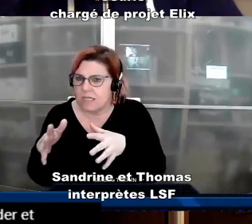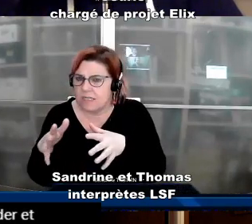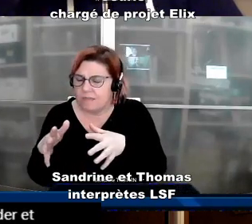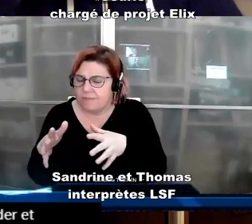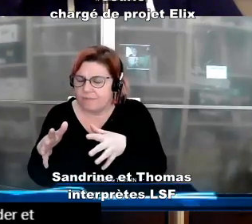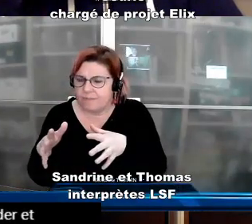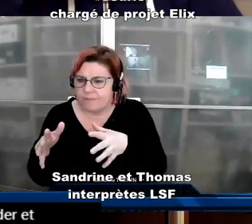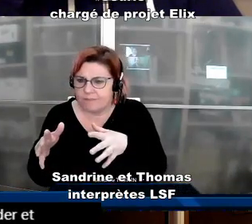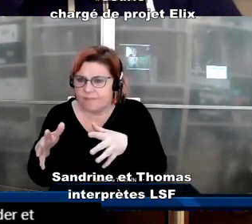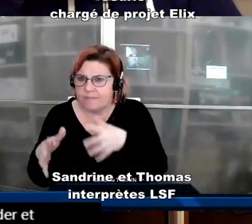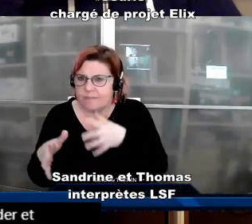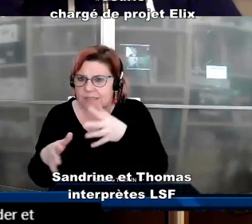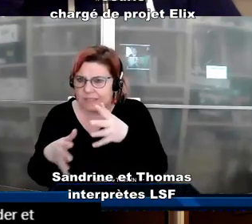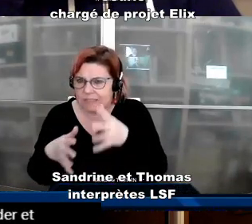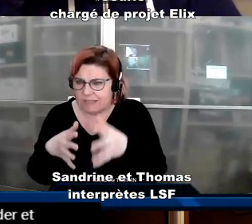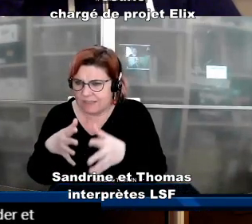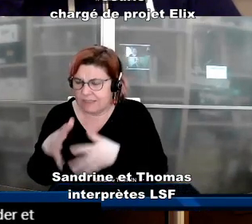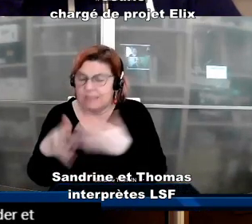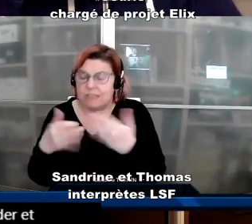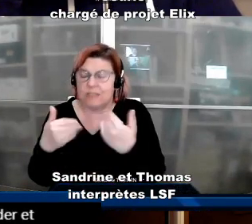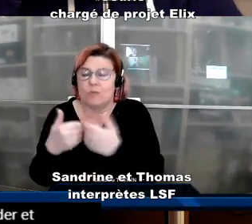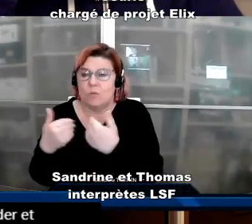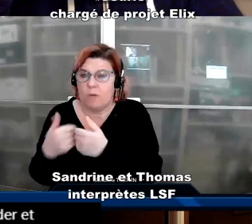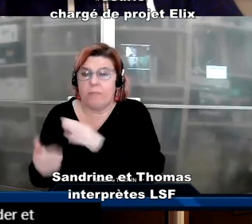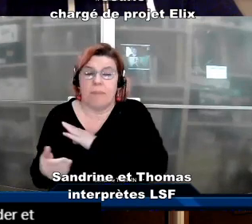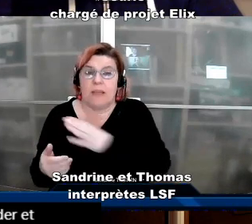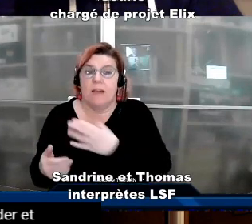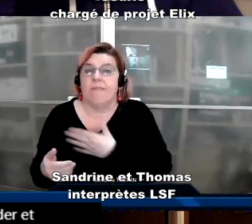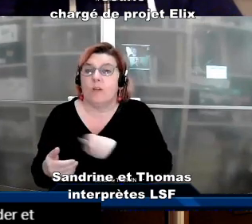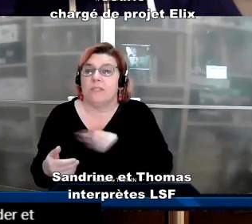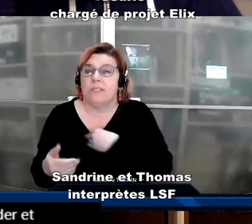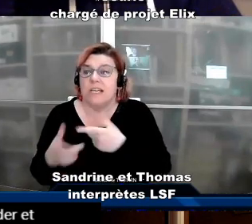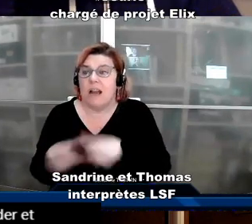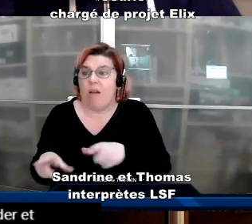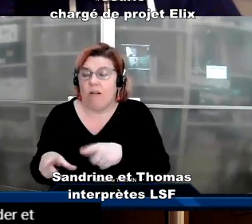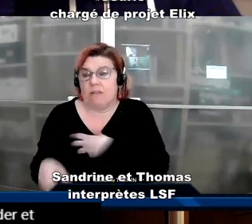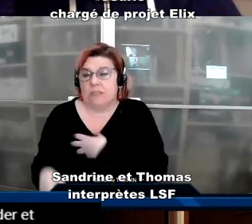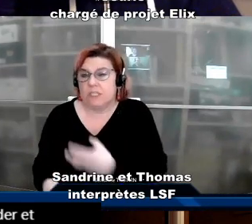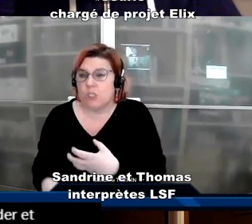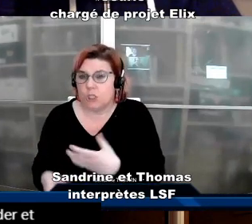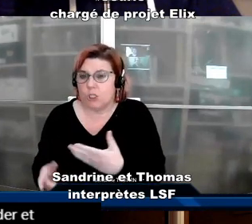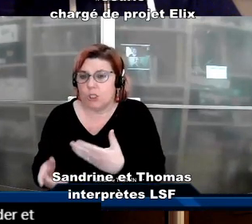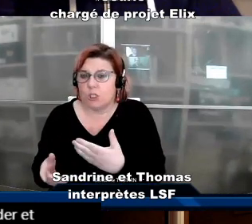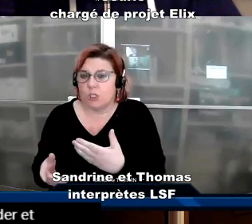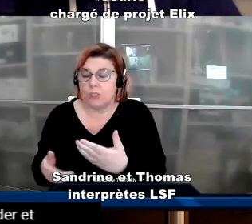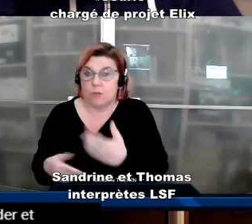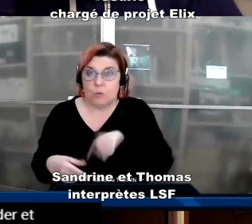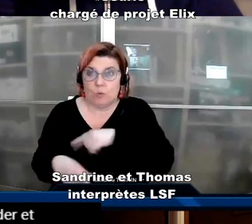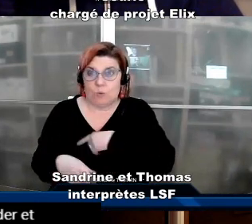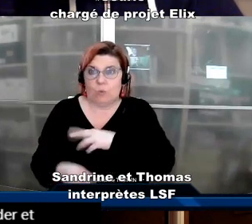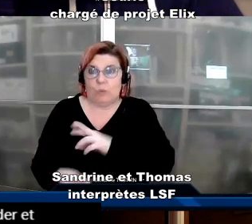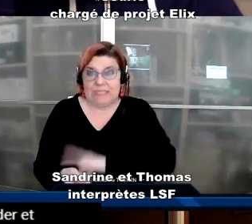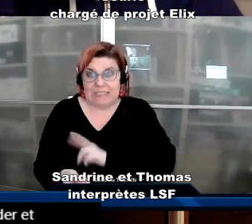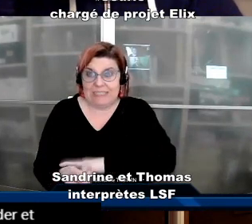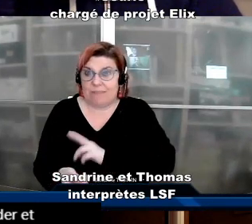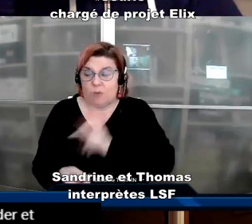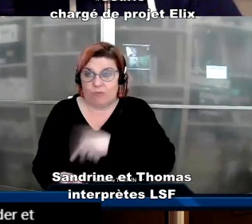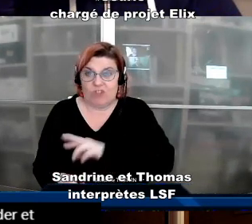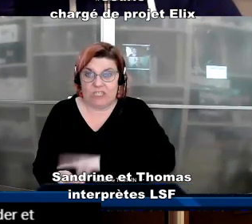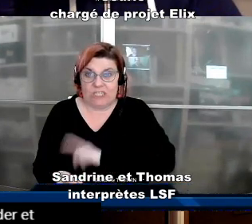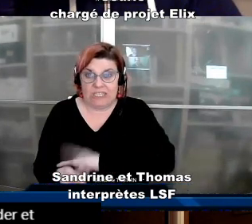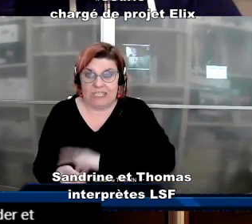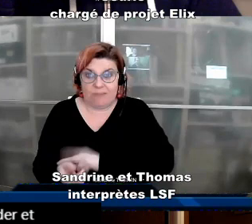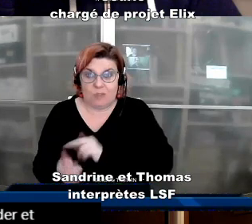la langue française est riche. Et bah, là aussi, nous, on doit suivre le rythme. Là, donc, on est en train, alors ça, c'est plutôt voilà,